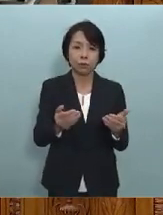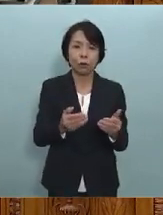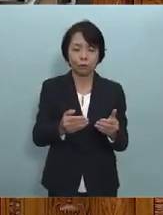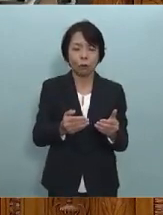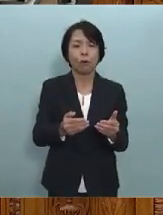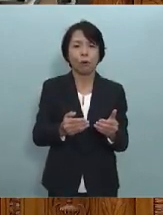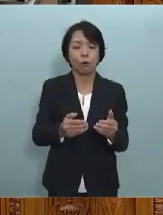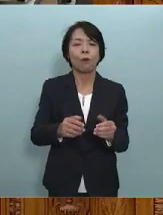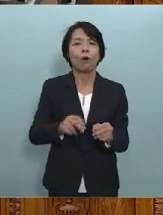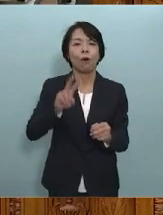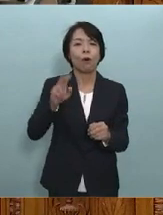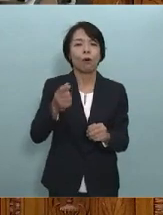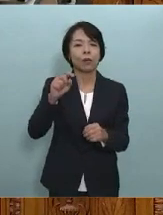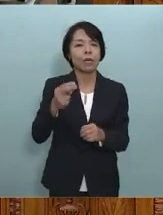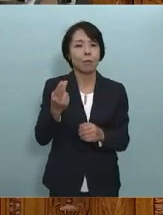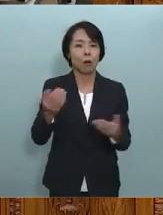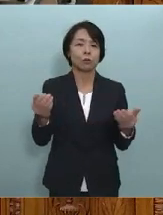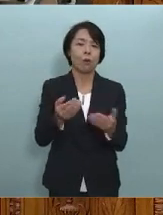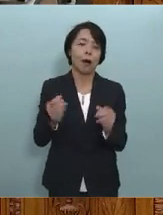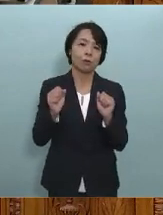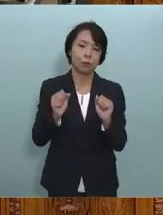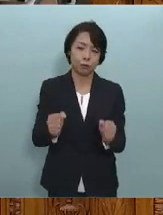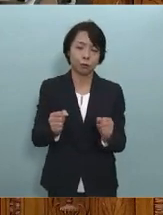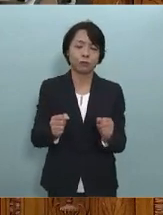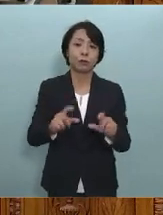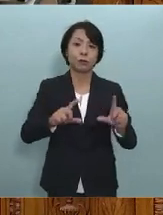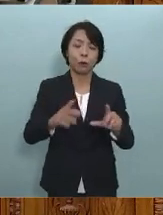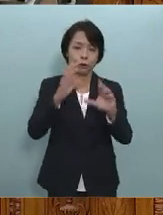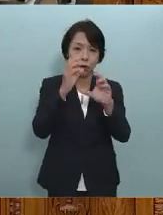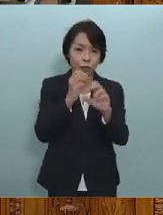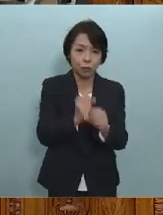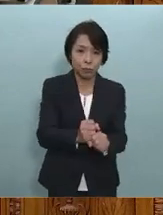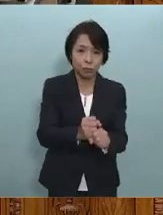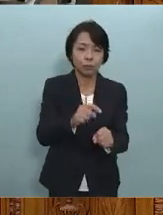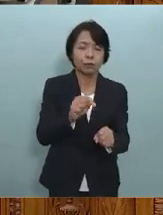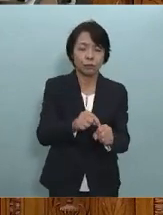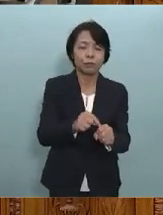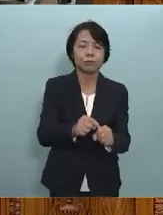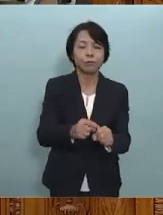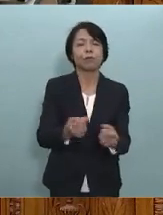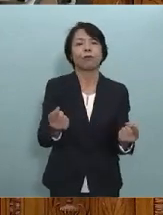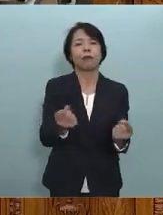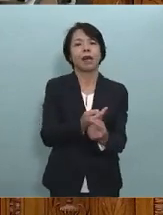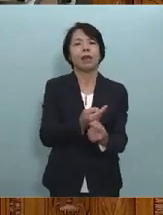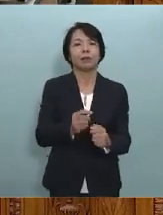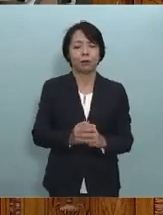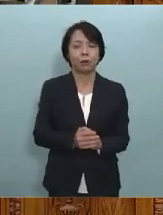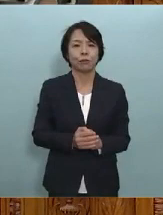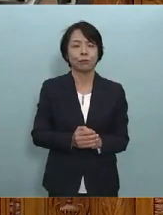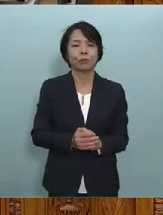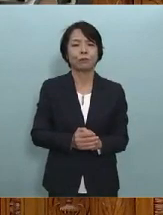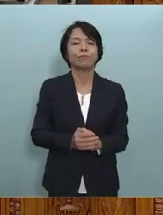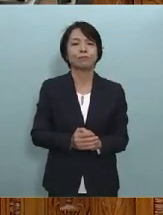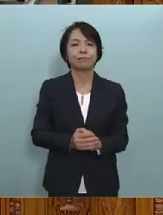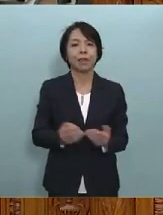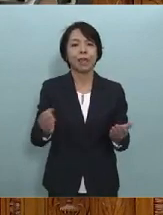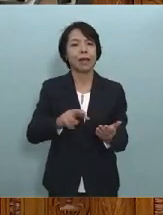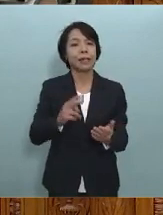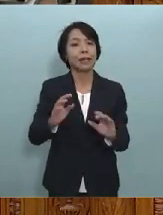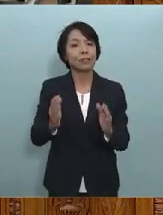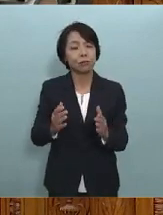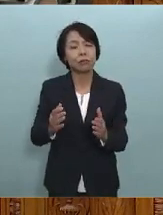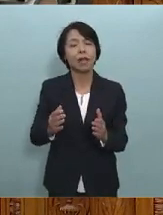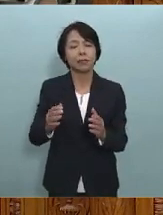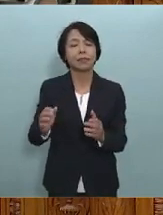で東京一極集中是正にしするものです転職な移住は地方に